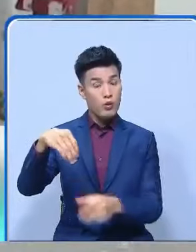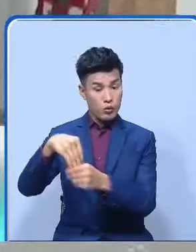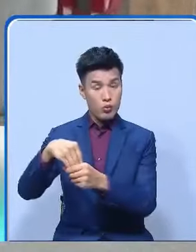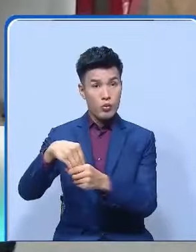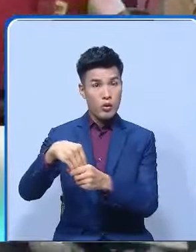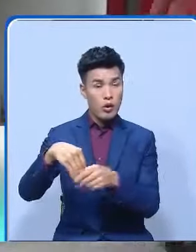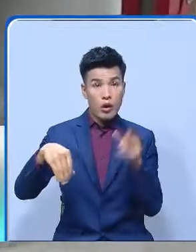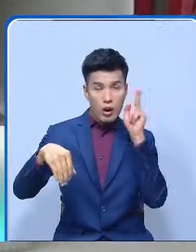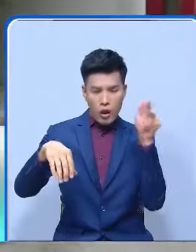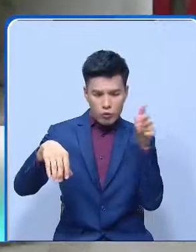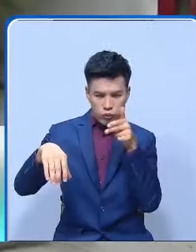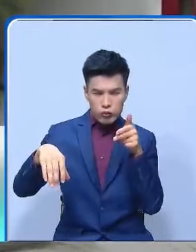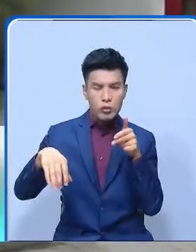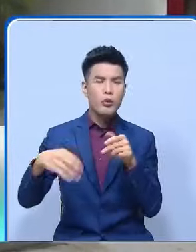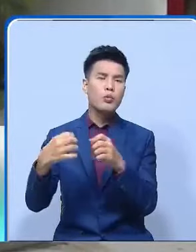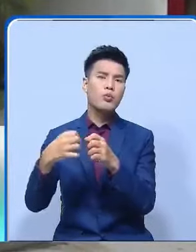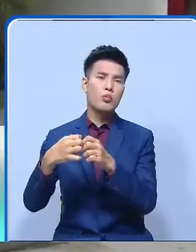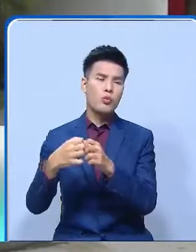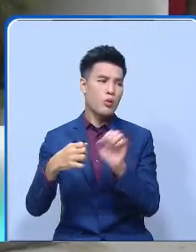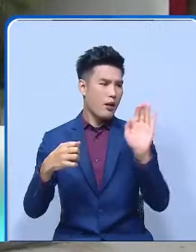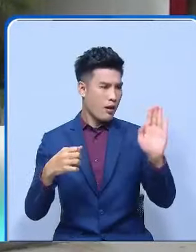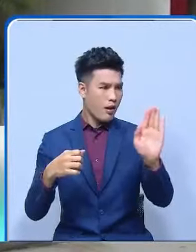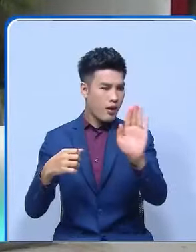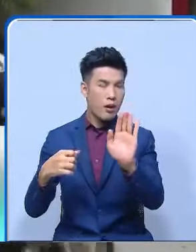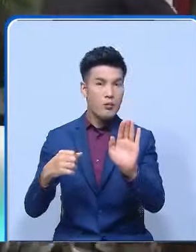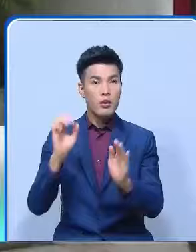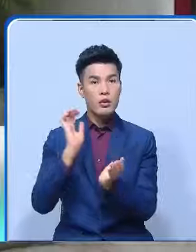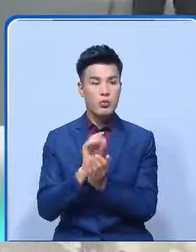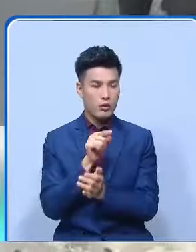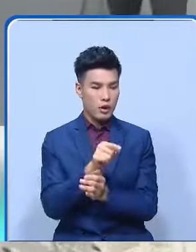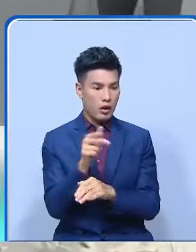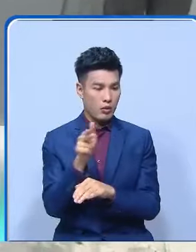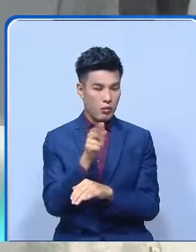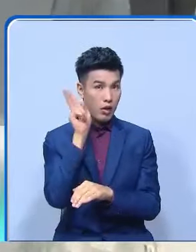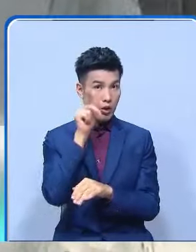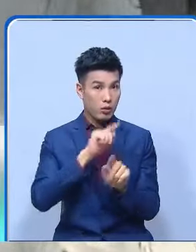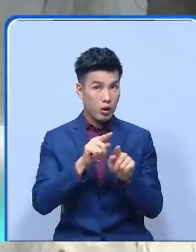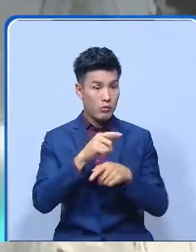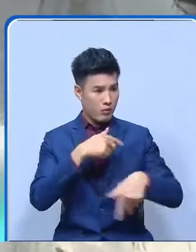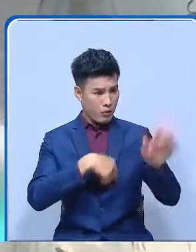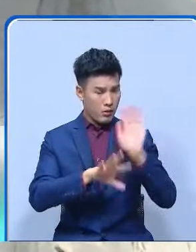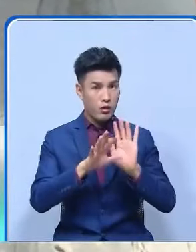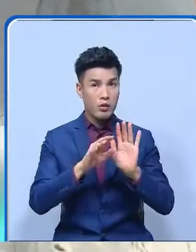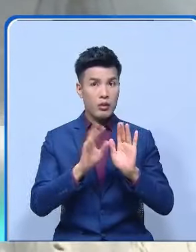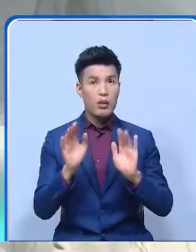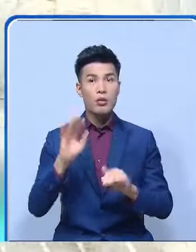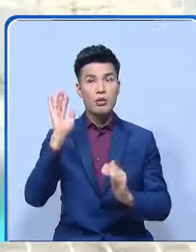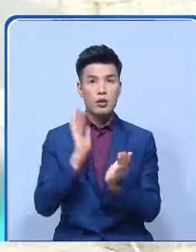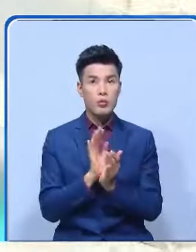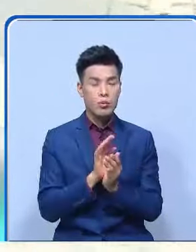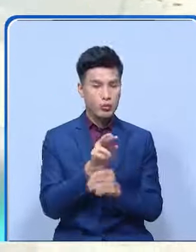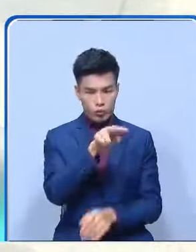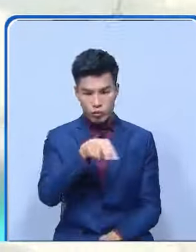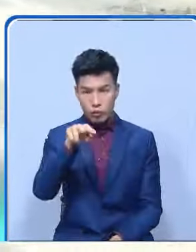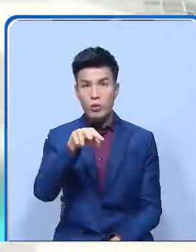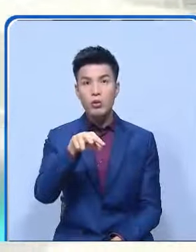ายๆกับว่าเดี๋ยวจะเป็นการรบกวนท่านอะไรแบบนี้โดยตำรวจให้นักข่าวออกจากพื้นที่และยังขี่รถตามจนพ้นระยะบ้านจันทร์สองล่